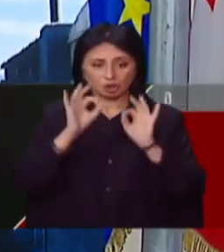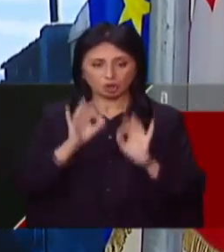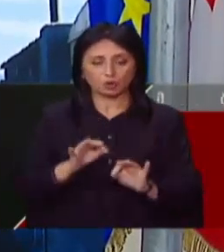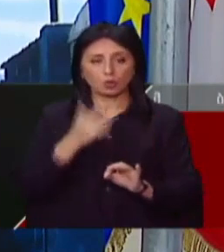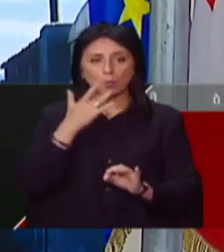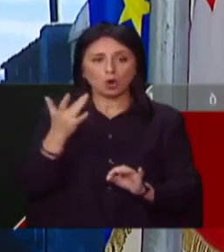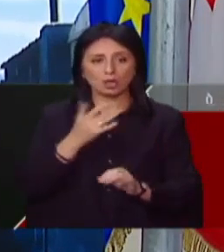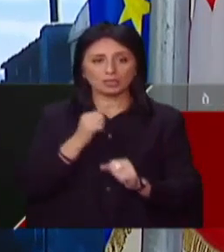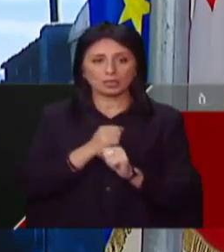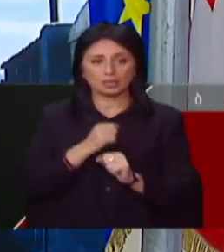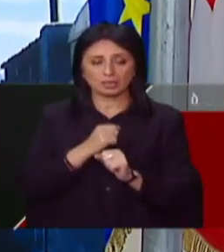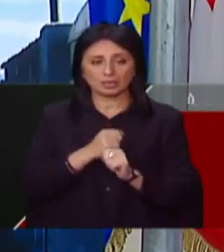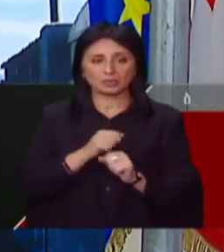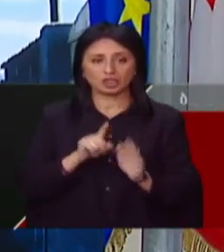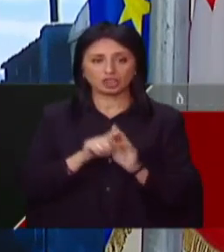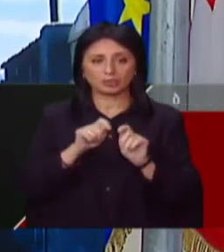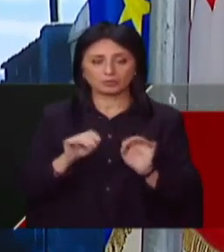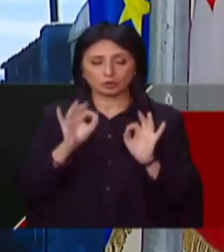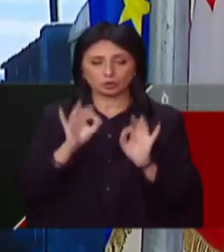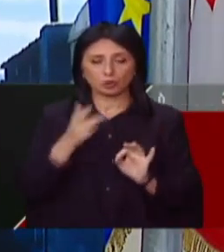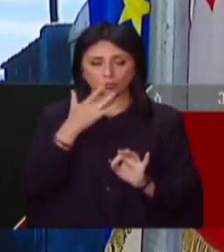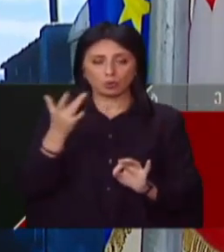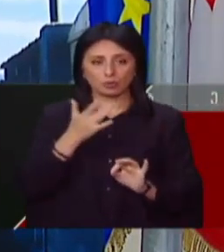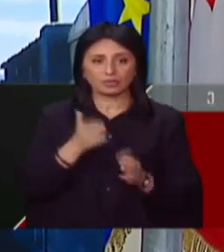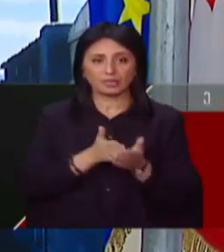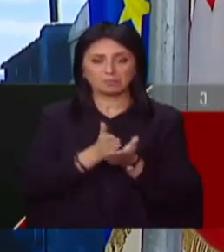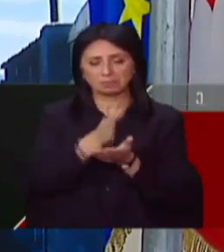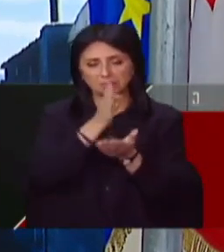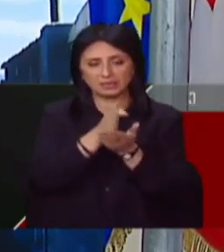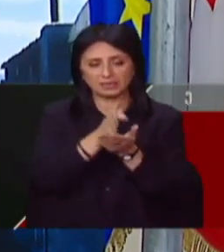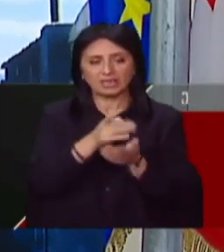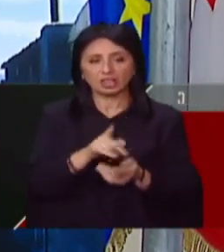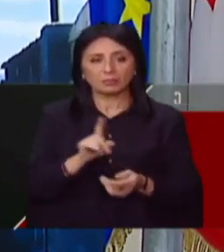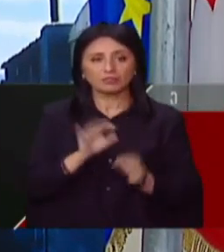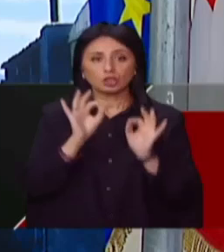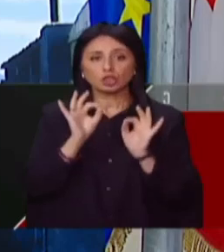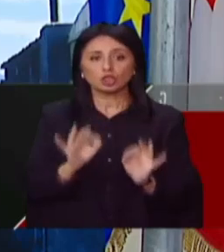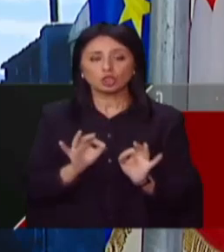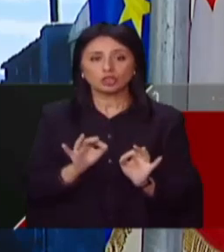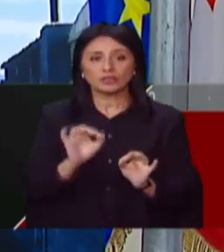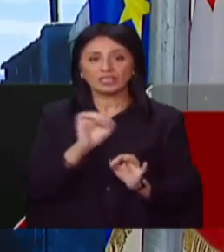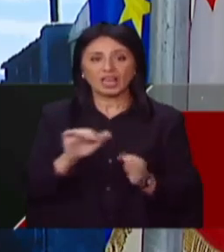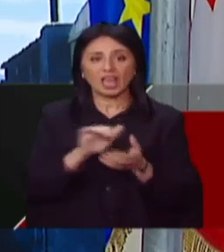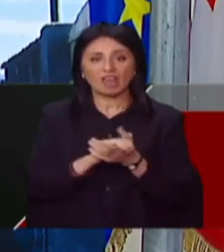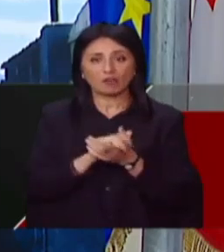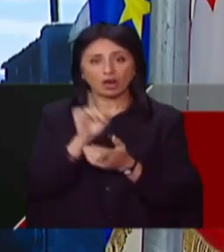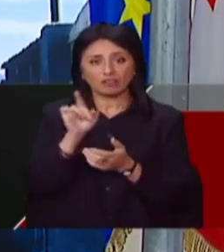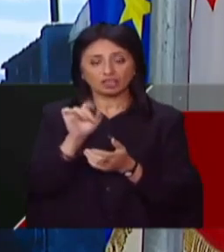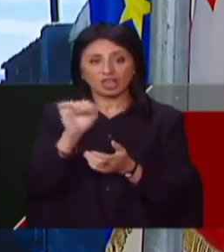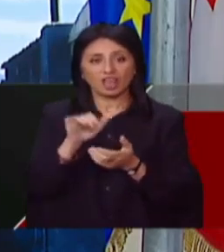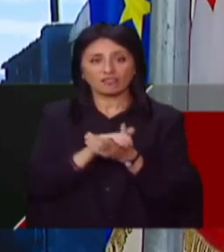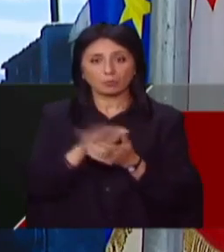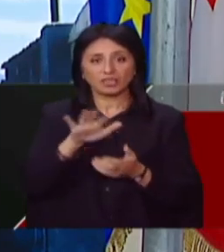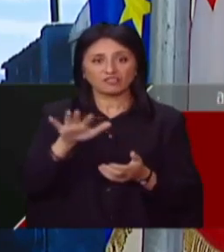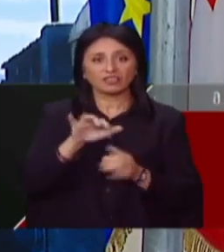ნაბიჯს პოლიტიკის შესაქმნელად, სწორი პოლიტიკის, მიზანმიმართული პოლიტიკის, იმიტომ რომ სწორედ ევროკავშირში და